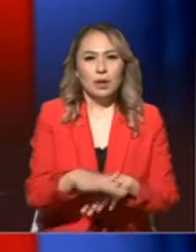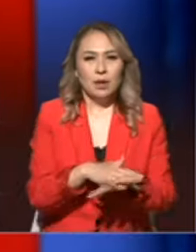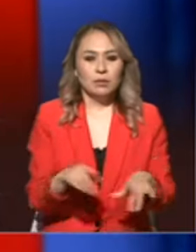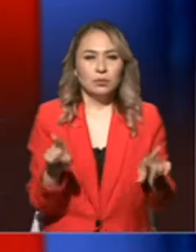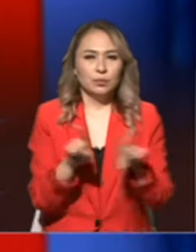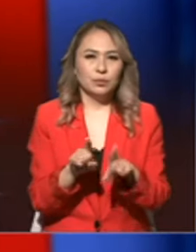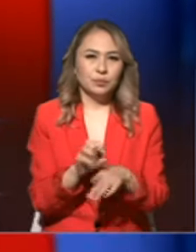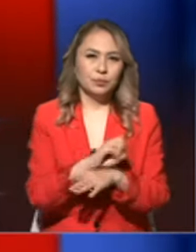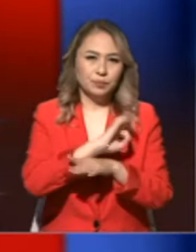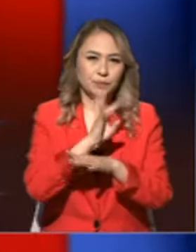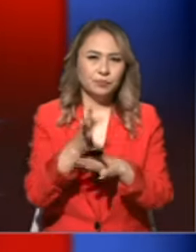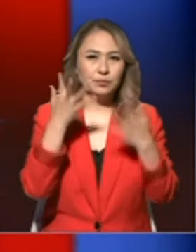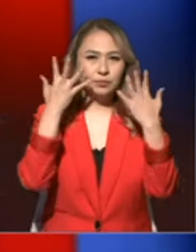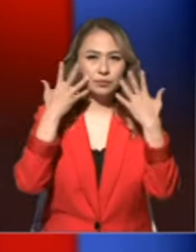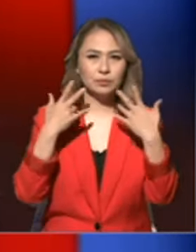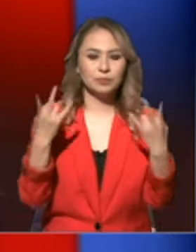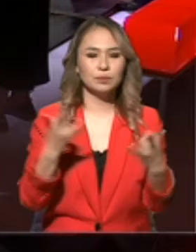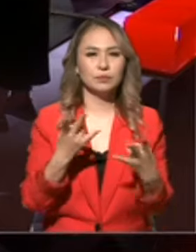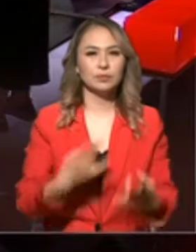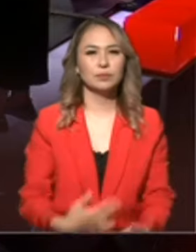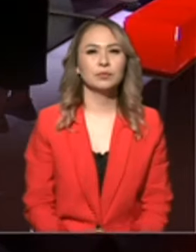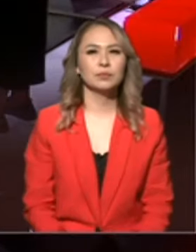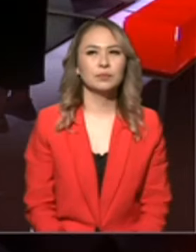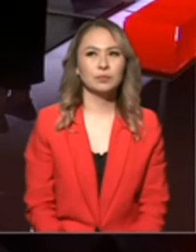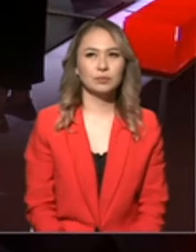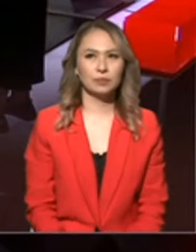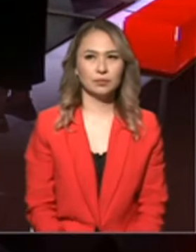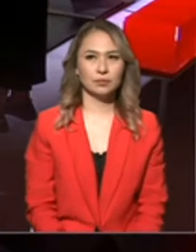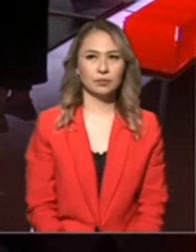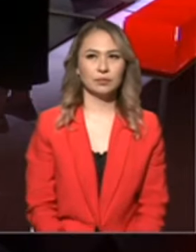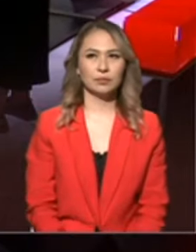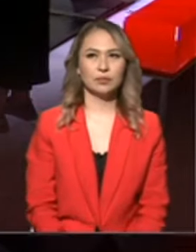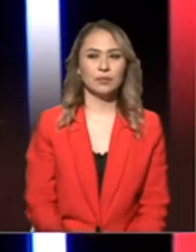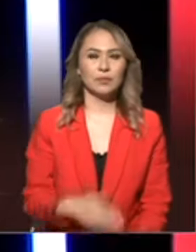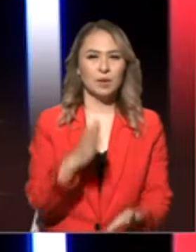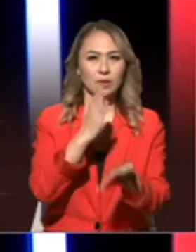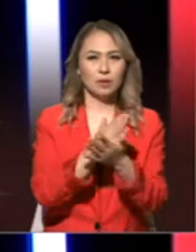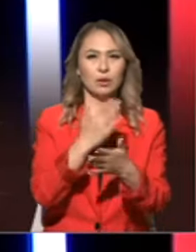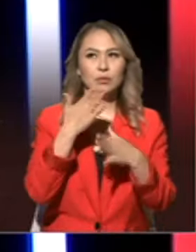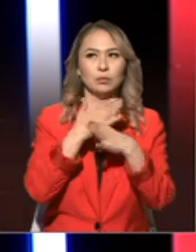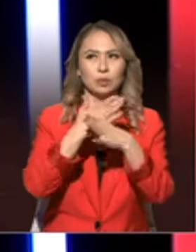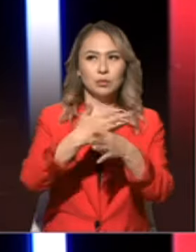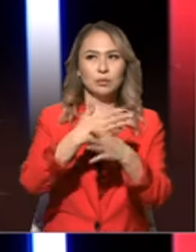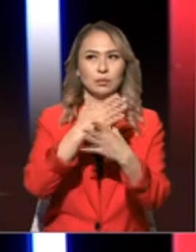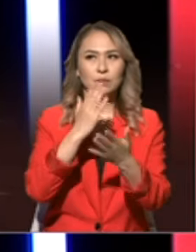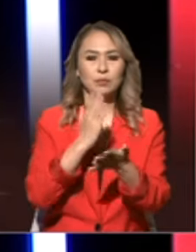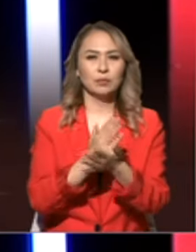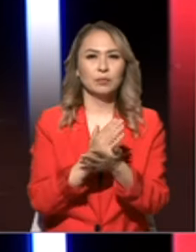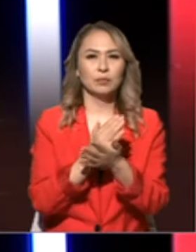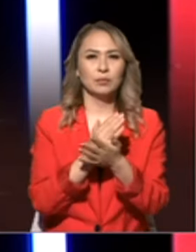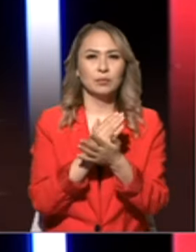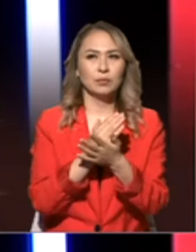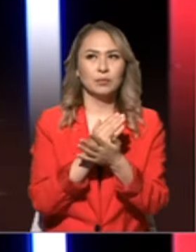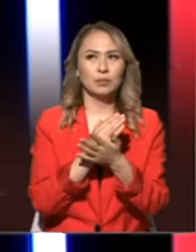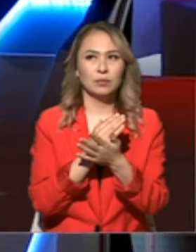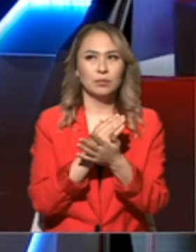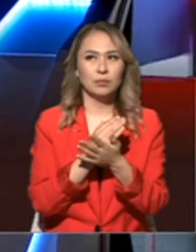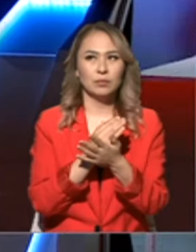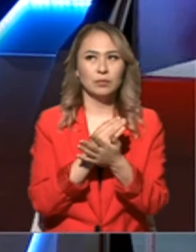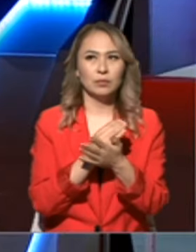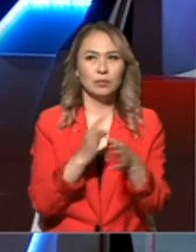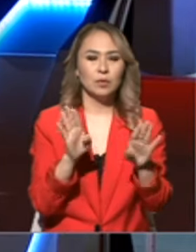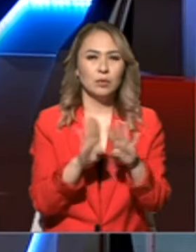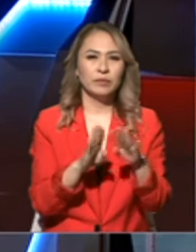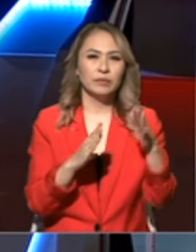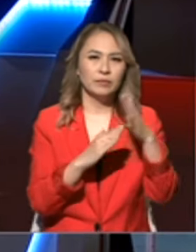осындай жағдай жасау керек. Көрдіңіз ба? Бұл жерде менің ойымша онсыз да аз қолдау көрсетіп жатқан жоқ. Бірақ мына жерде нәрсе бар да, қолдау бар. Қолдаудың да ашықтығы жоқ бірақ ол жерде. Мөлшері